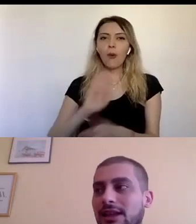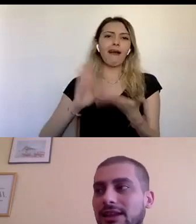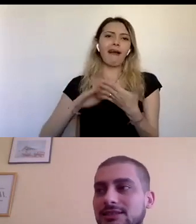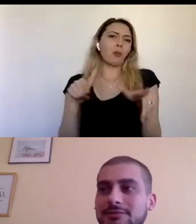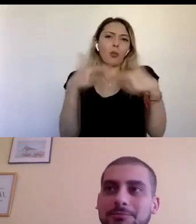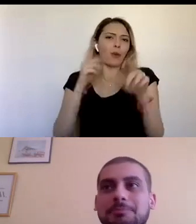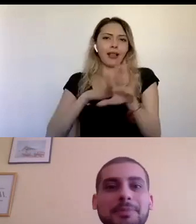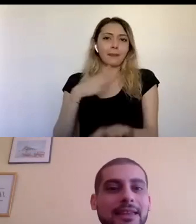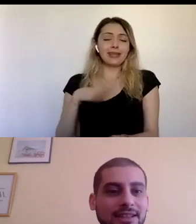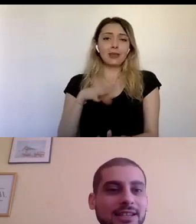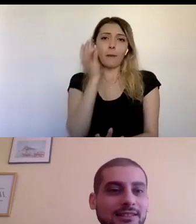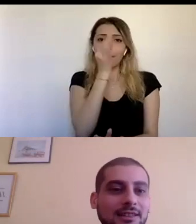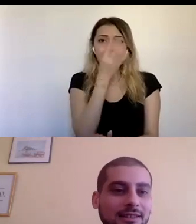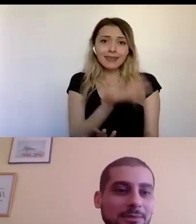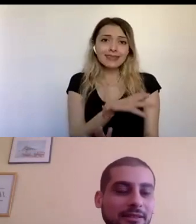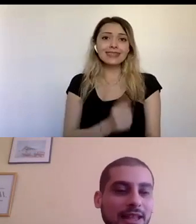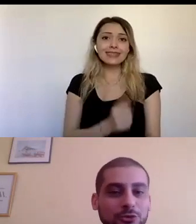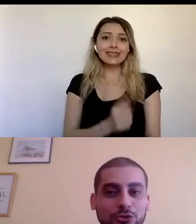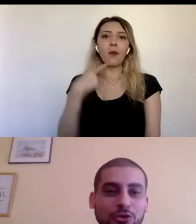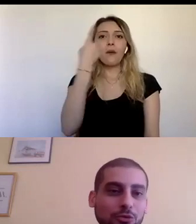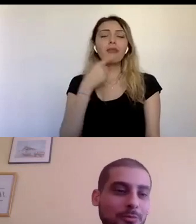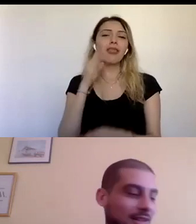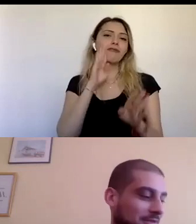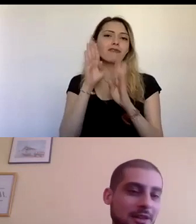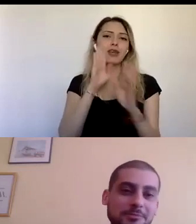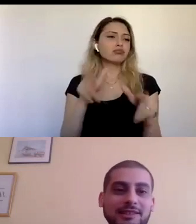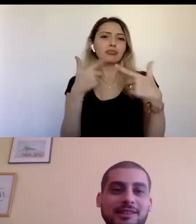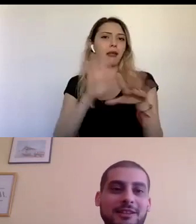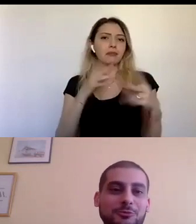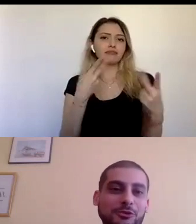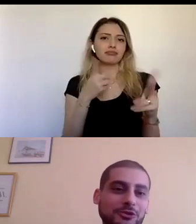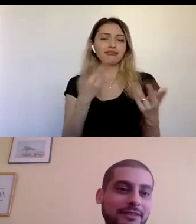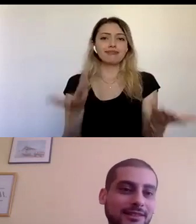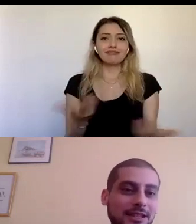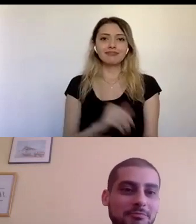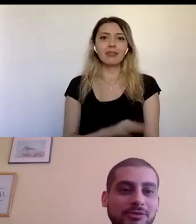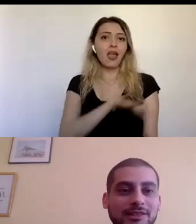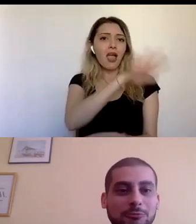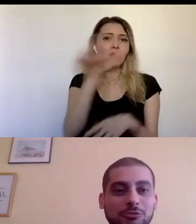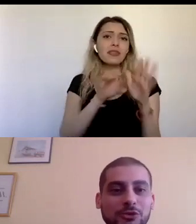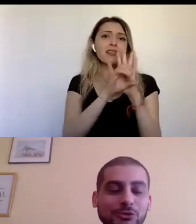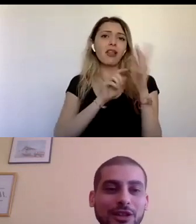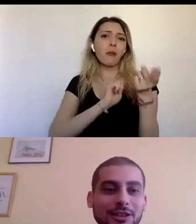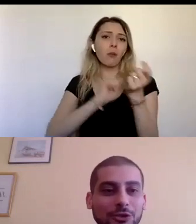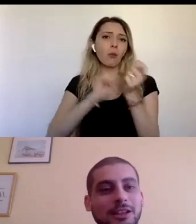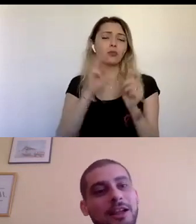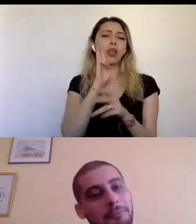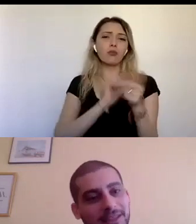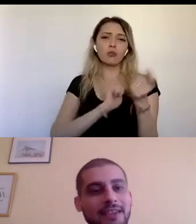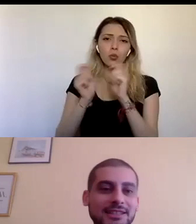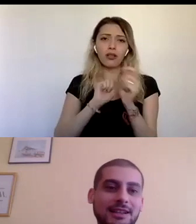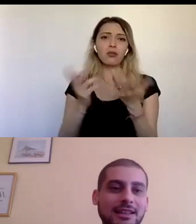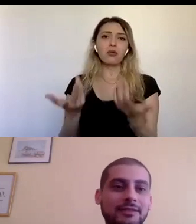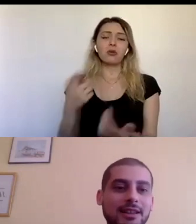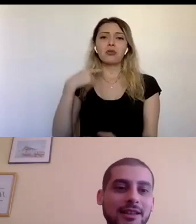konusu değil. Bir derece katlanılabilir. Yani çünkü bugün baktığımızda hepimiz Instagram kullanıyoruz neredeyse. Hepimiz WhatsApp kullanıyoruz. Dolayısıyla